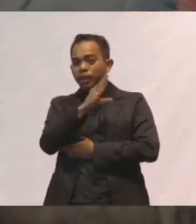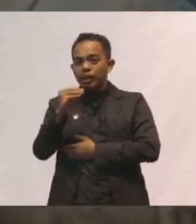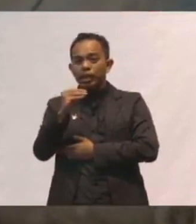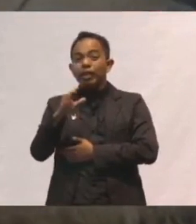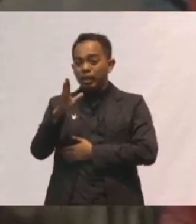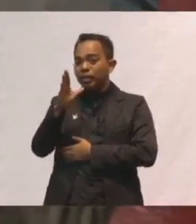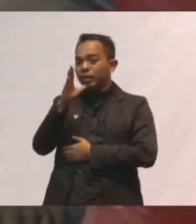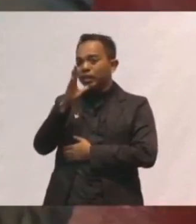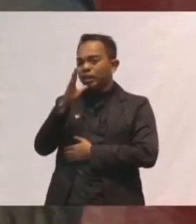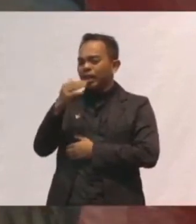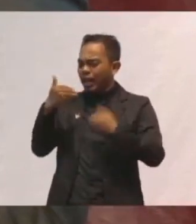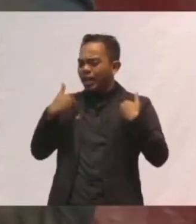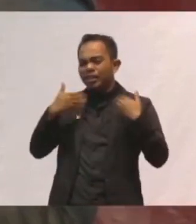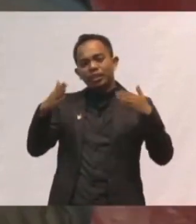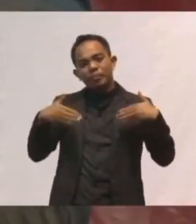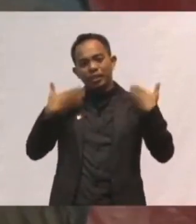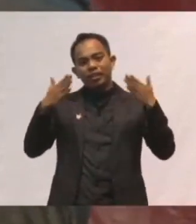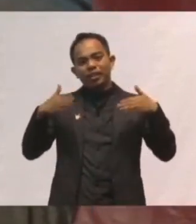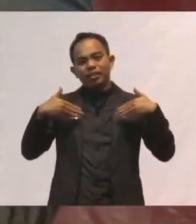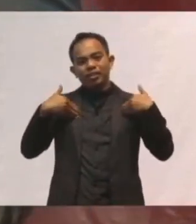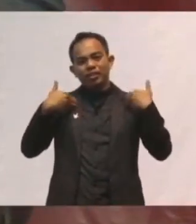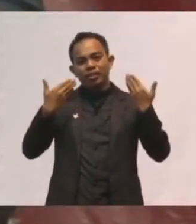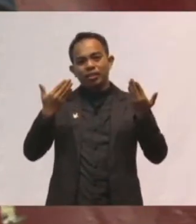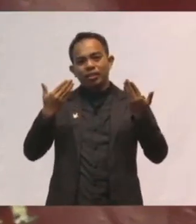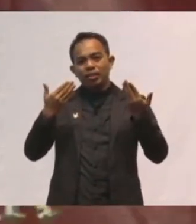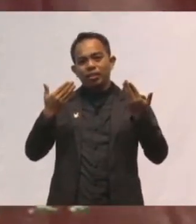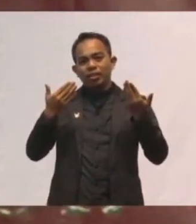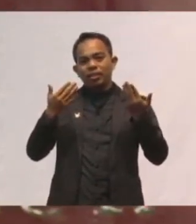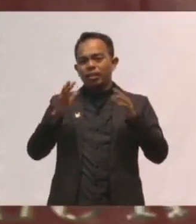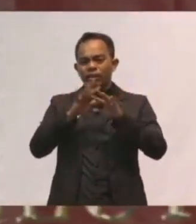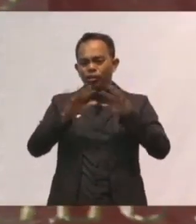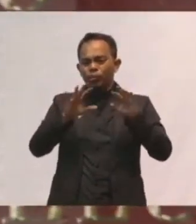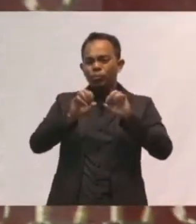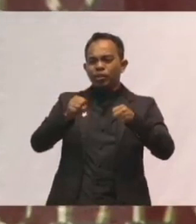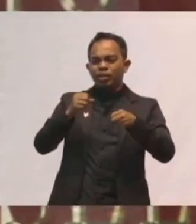ini ada keseronokan yang tidak boleh ditakrifkan.